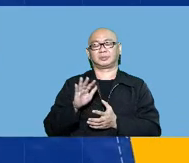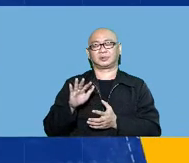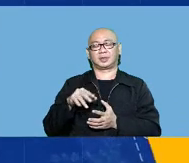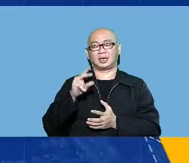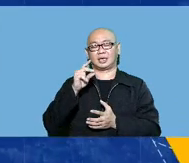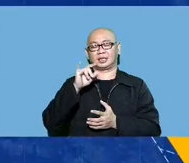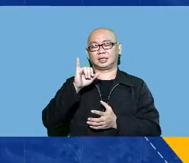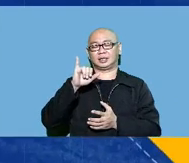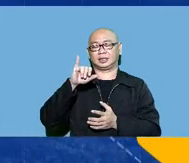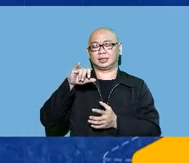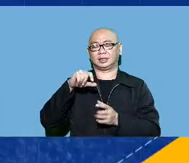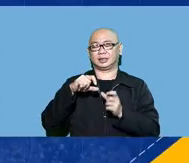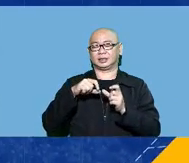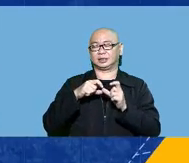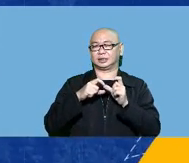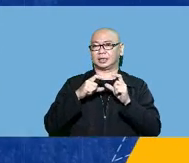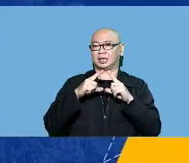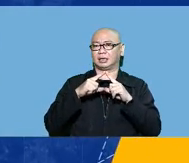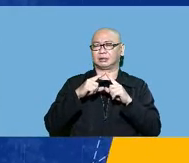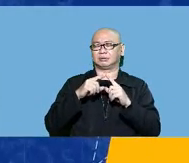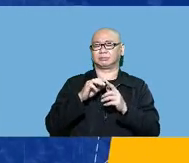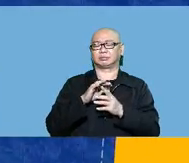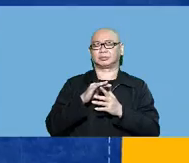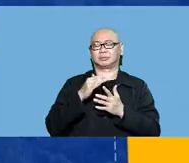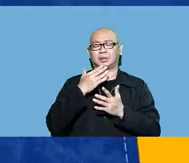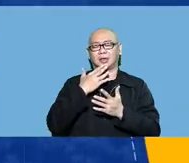terima kasih atas kebersamaan dan supportnya selama ini.